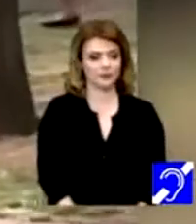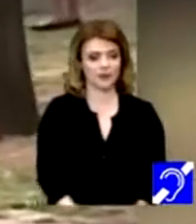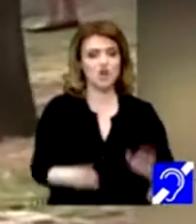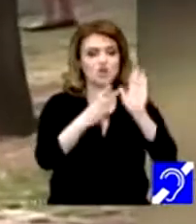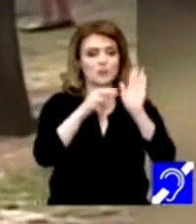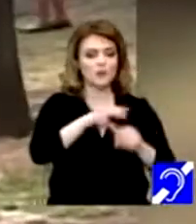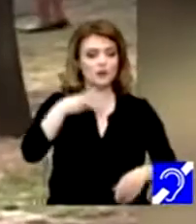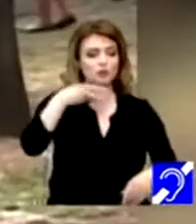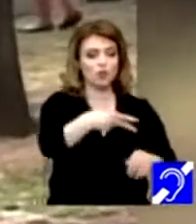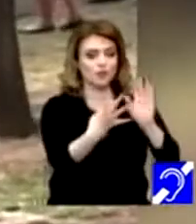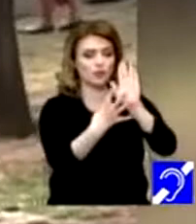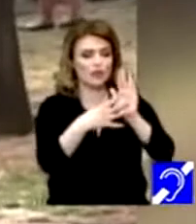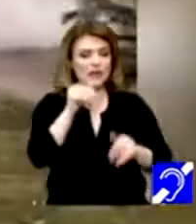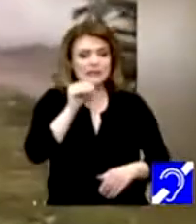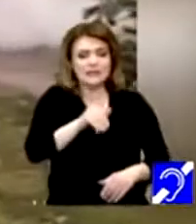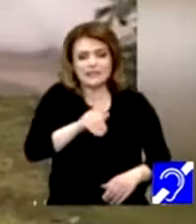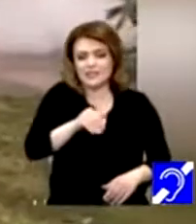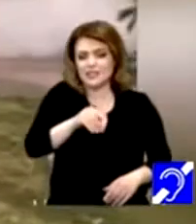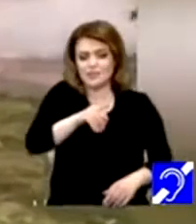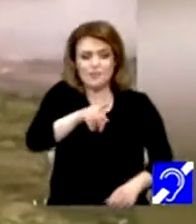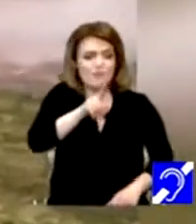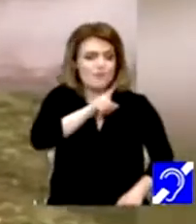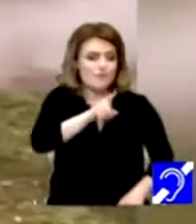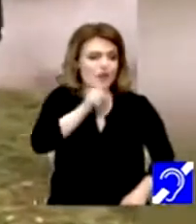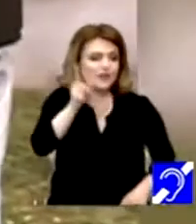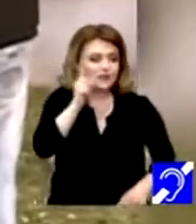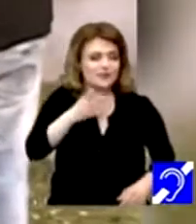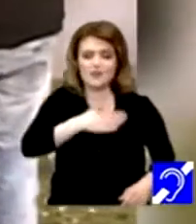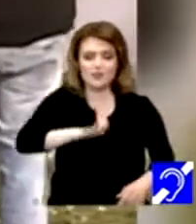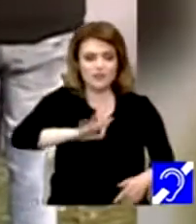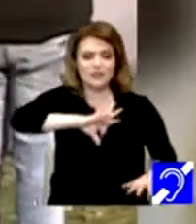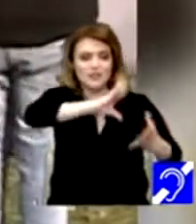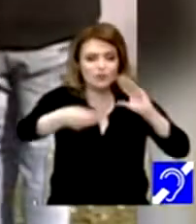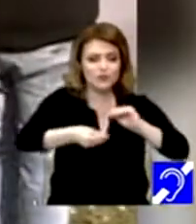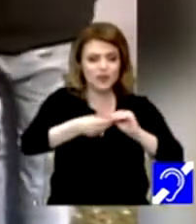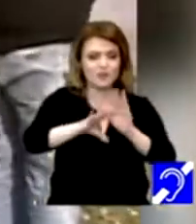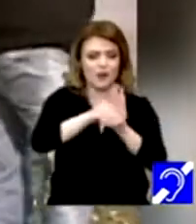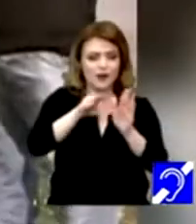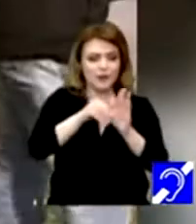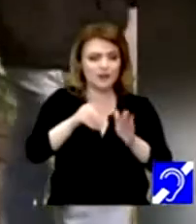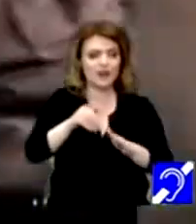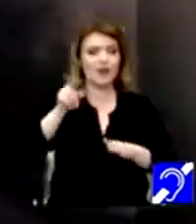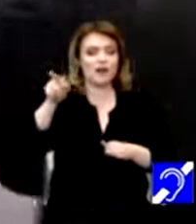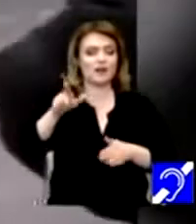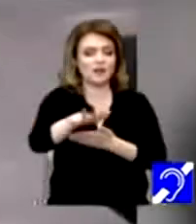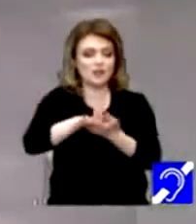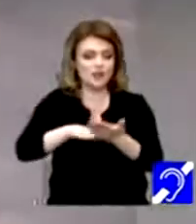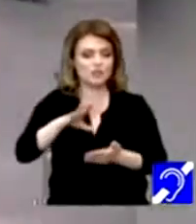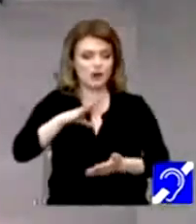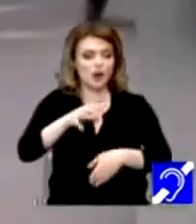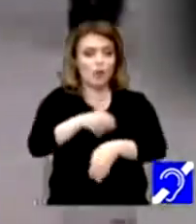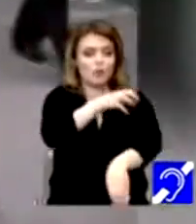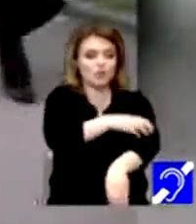La 7 aprilie 2009, mii de tineri nemulțumiți de rezultatul alegerilor parlamentare care îi dădeau pe comuniști învingători